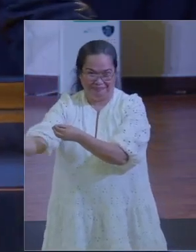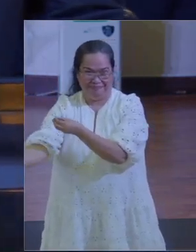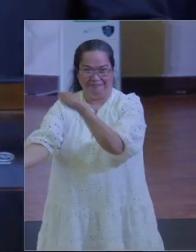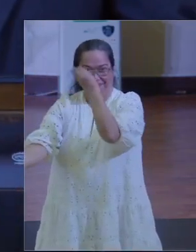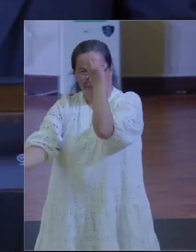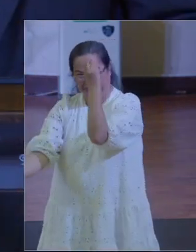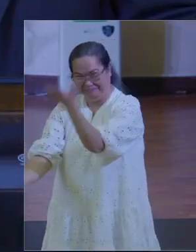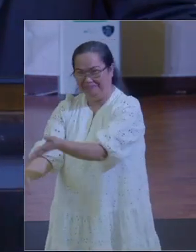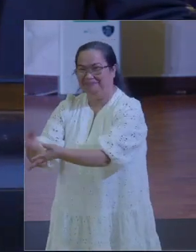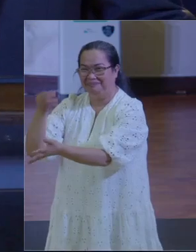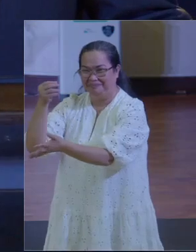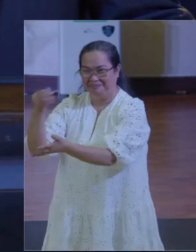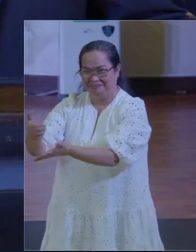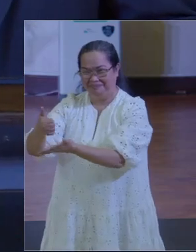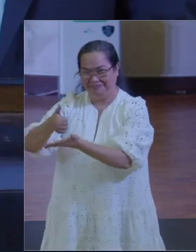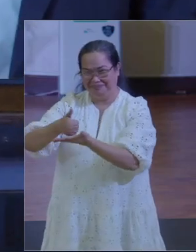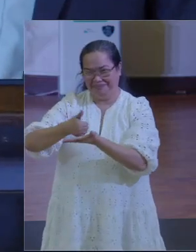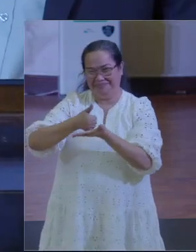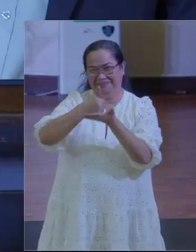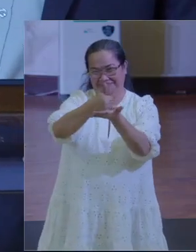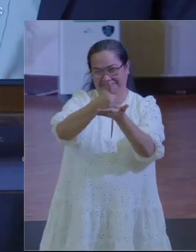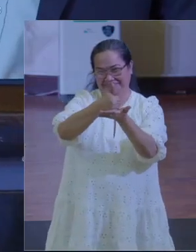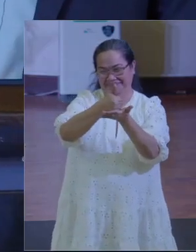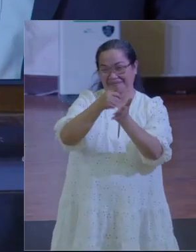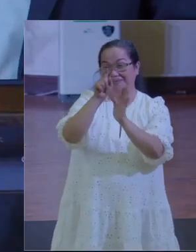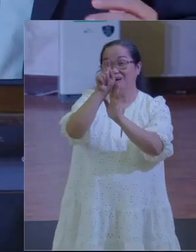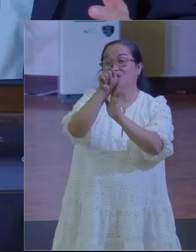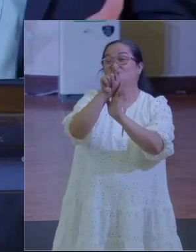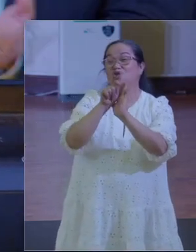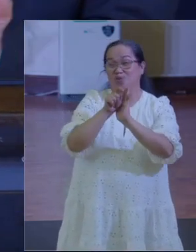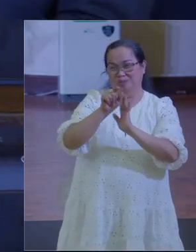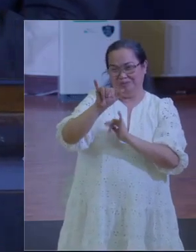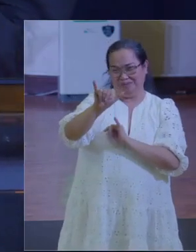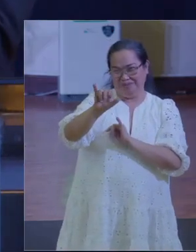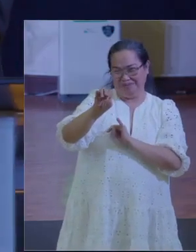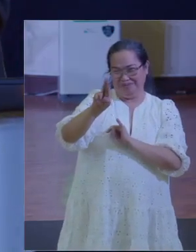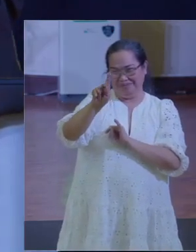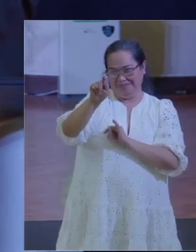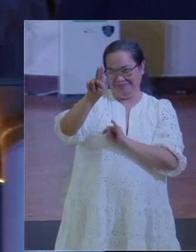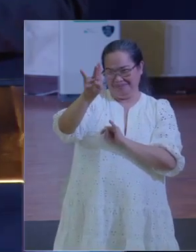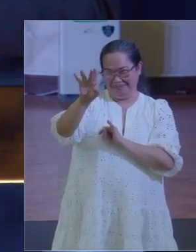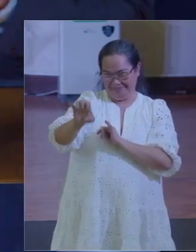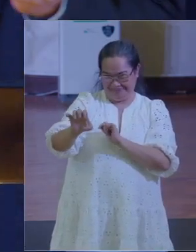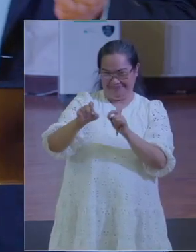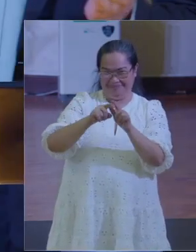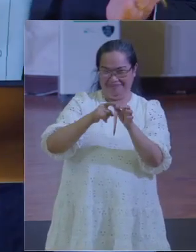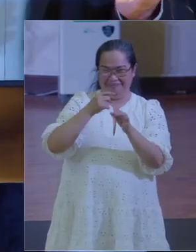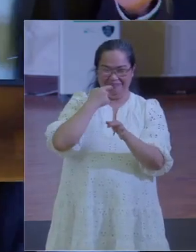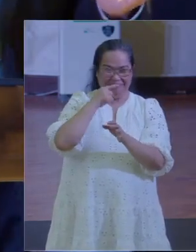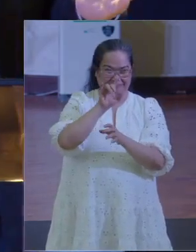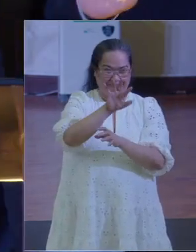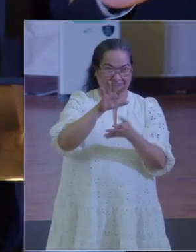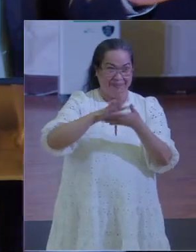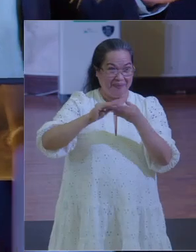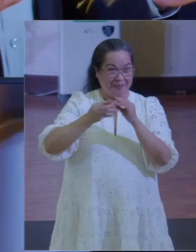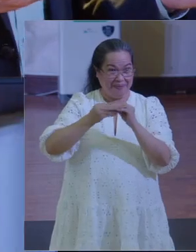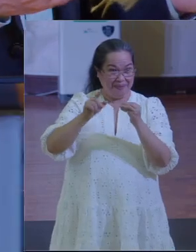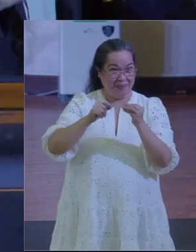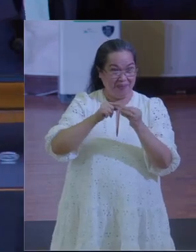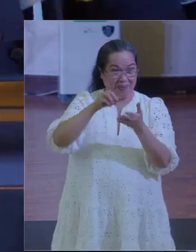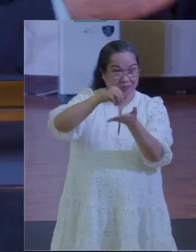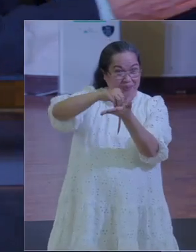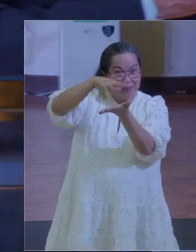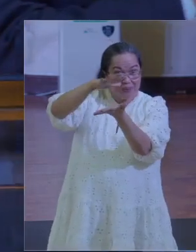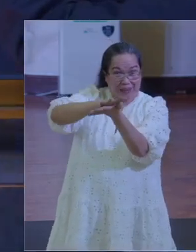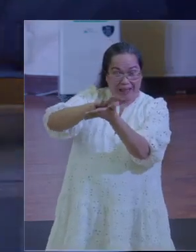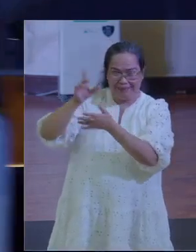yung tutulong ka sa kapwa mo. Pag ikaw ay di ba yung pong yung parable nung may utang, yung